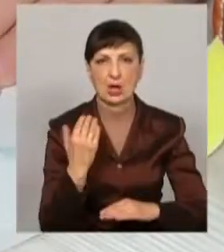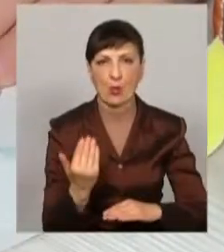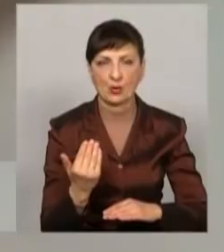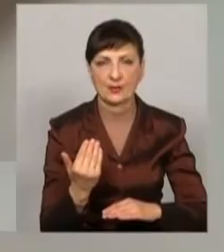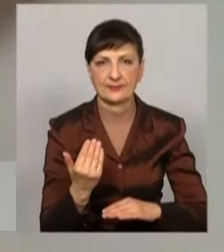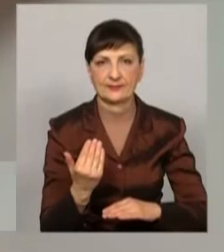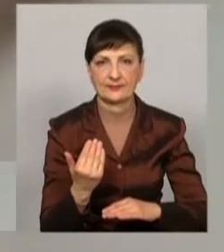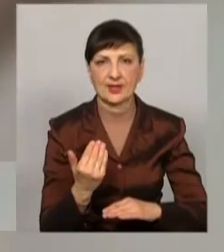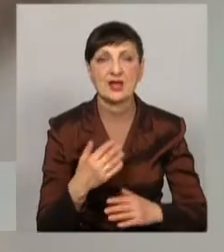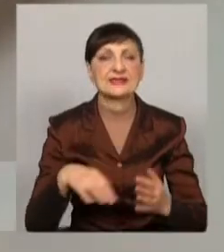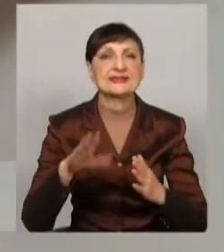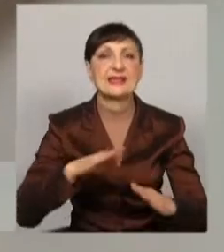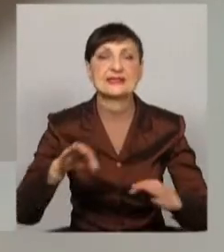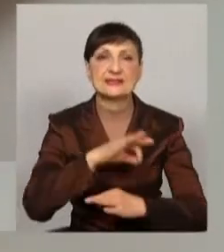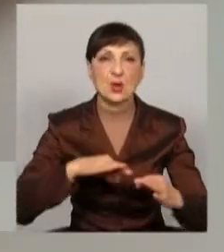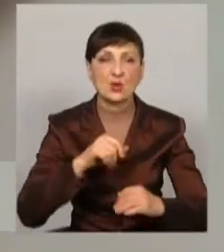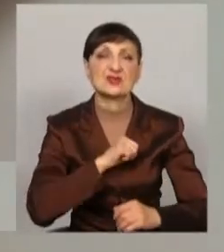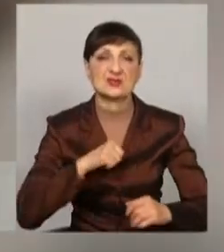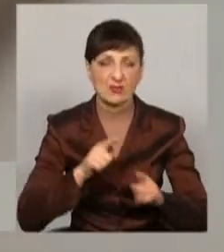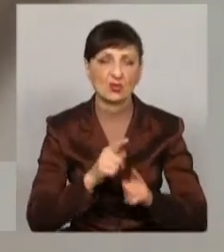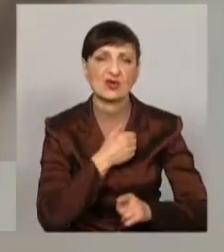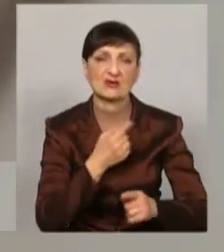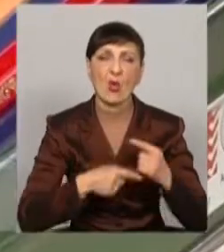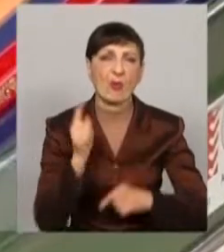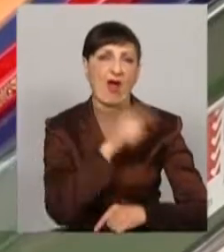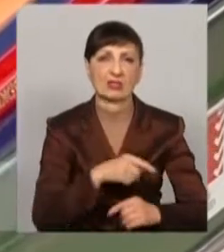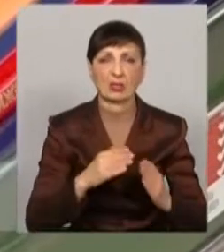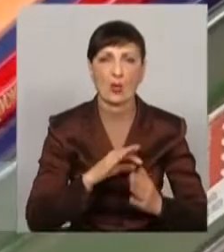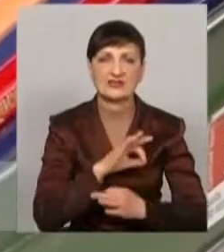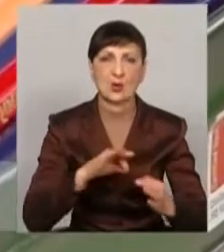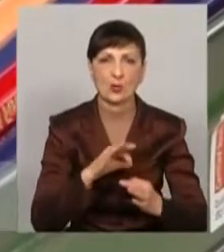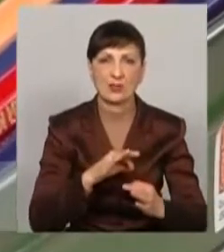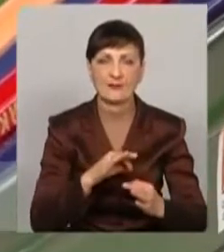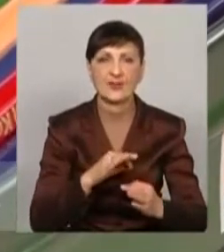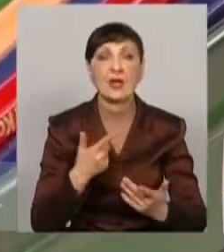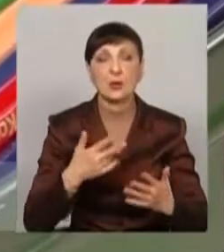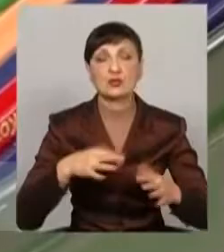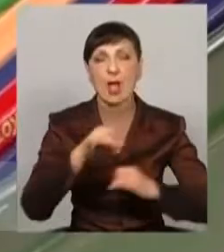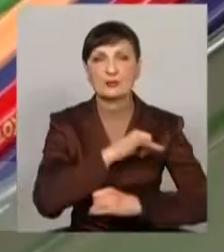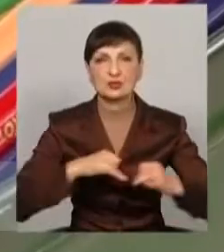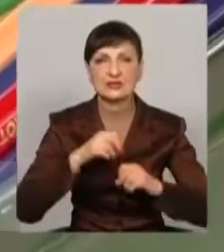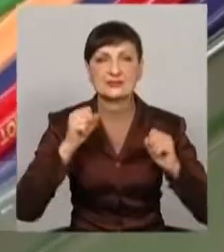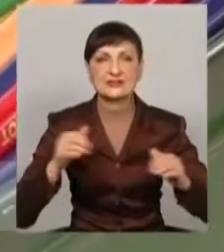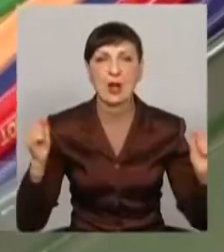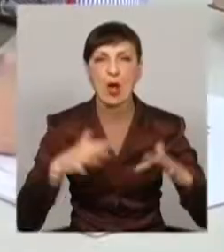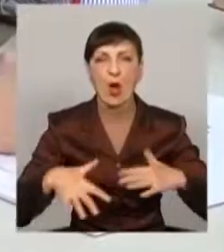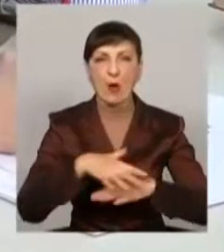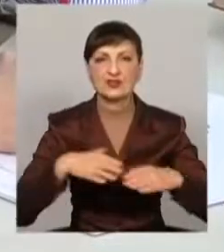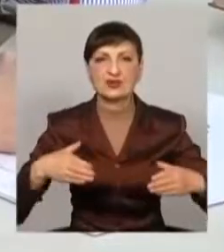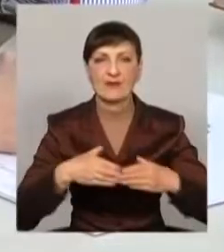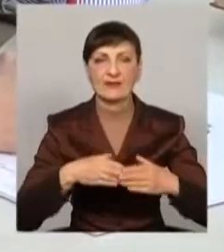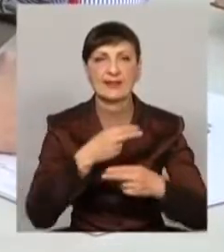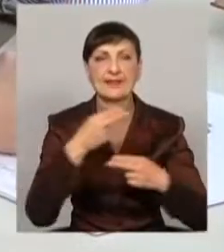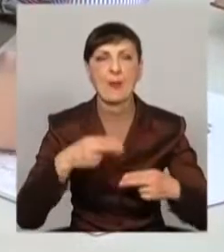иногда сами сироты изъявляют желание вернуться в приют. Эти вопросы эксперты обсудили на заседании общественного совета на тему